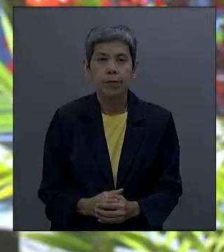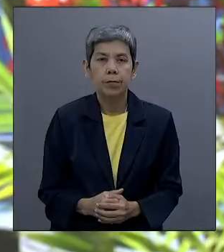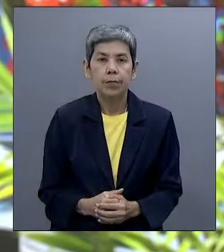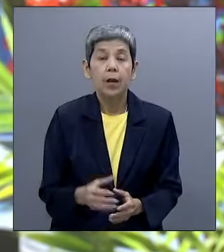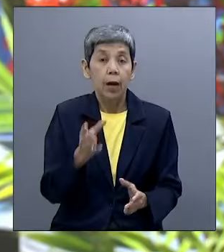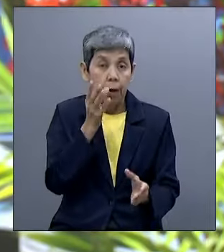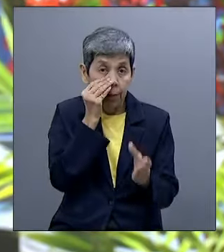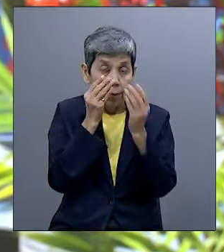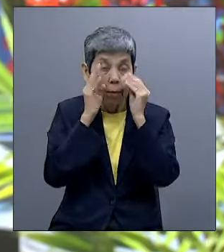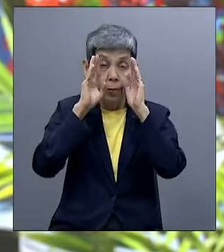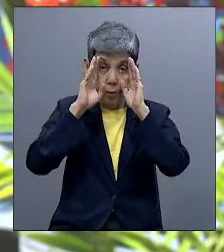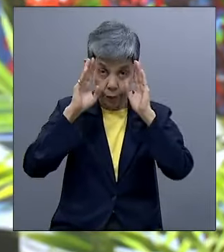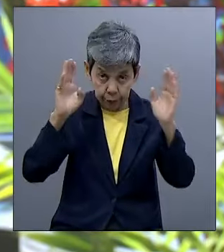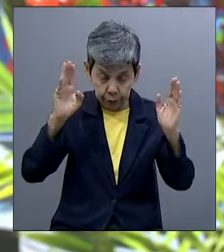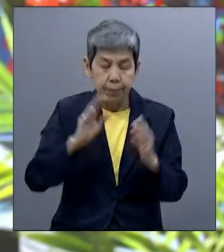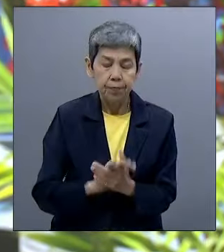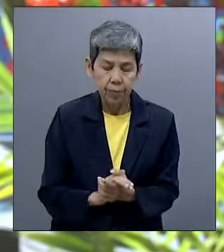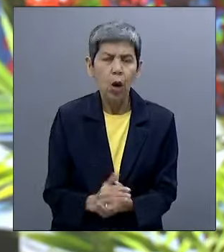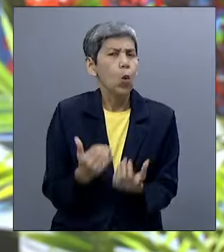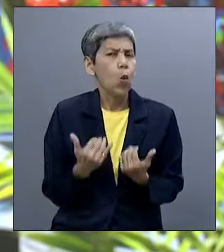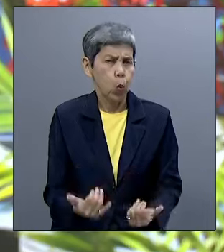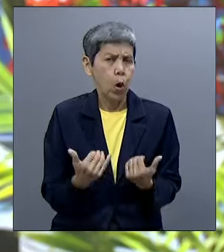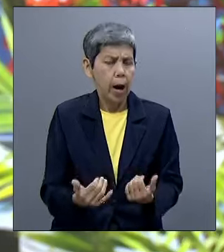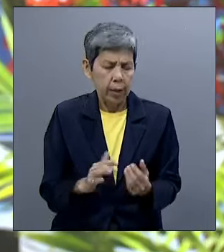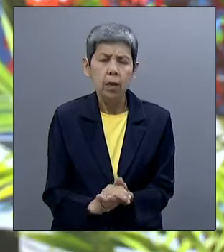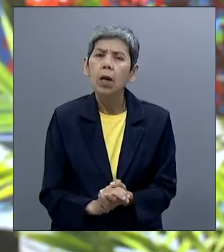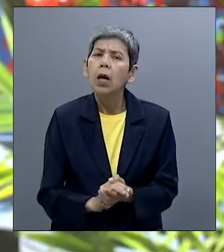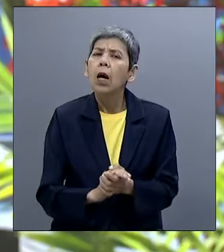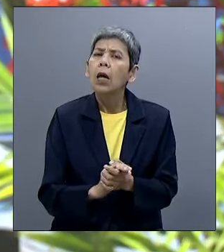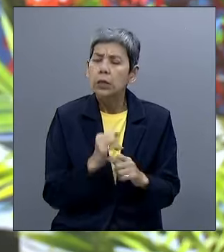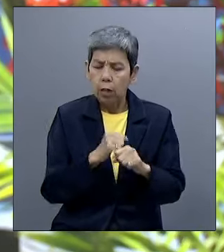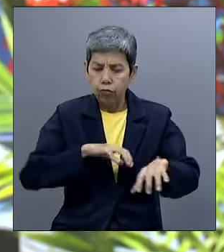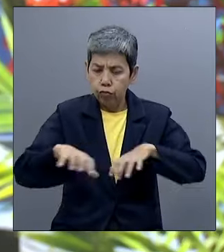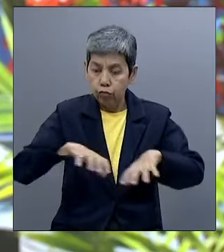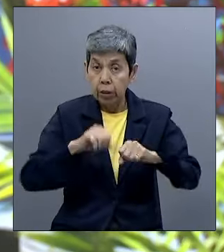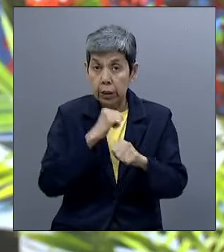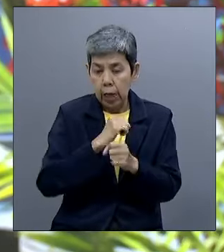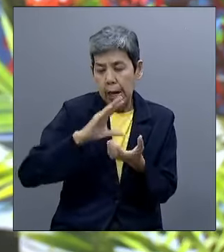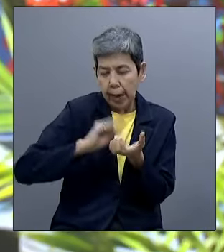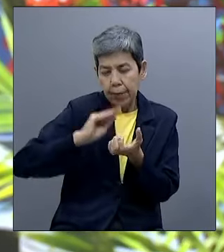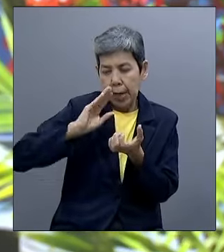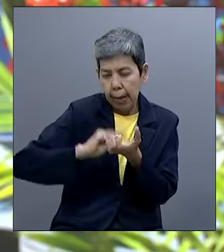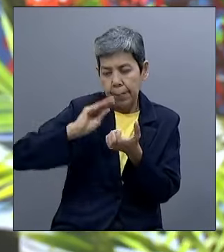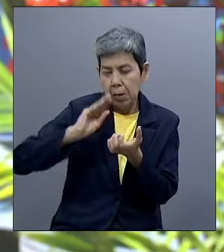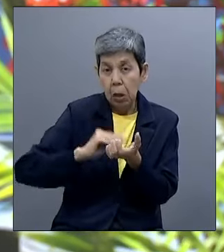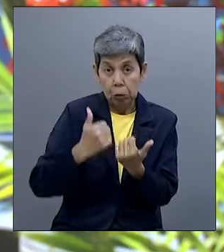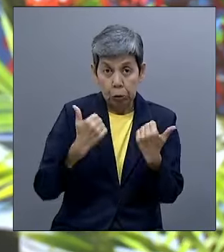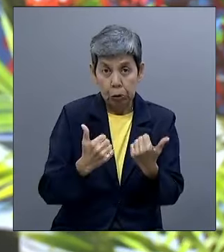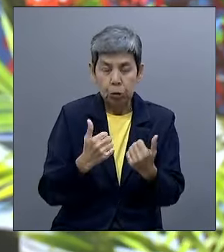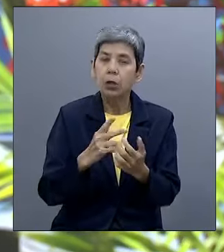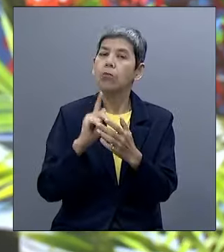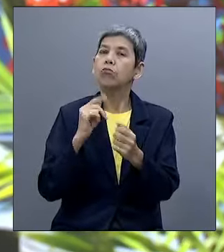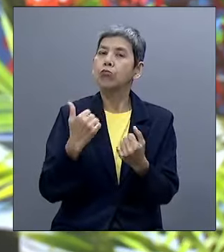รู้ทันกันได้ค่ะคุณผู้ชมคะทุกวันนี้นะคะระบบการจัดเก็บข้อมูลนะคะในยุคที่โลกเราสามารถเชื่